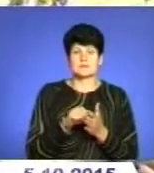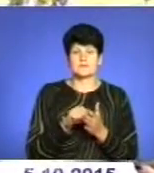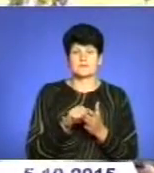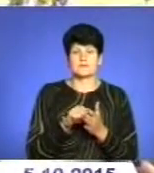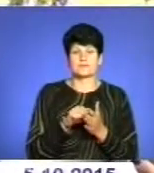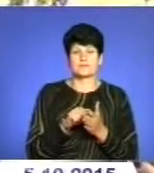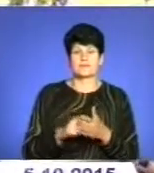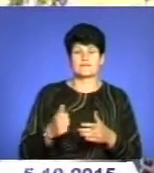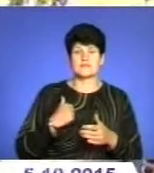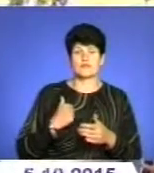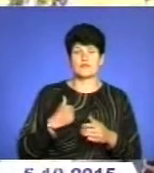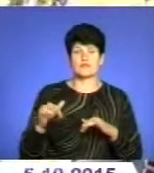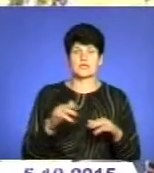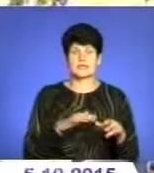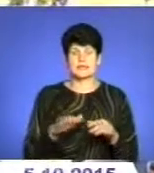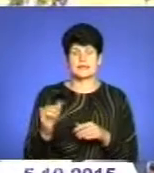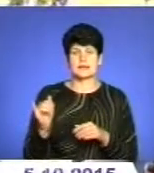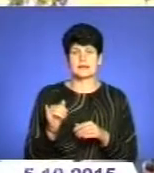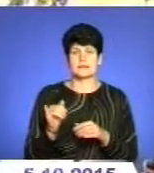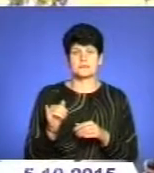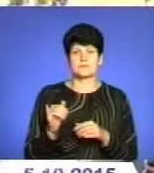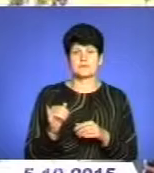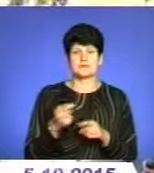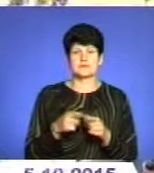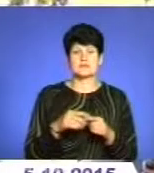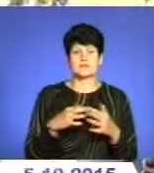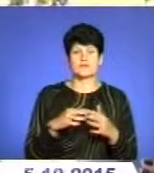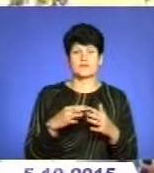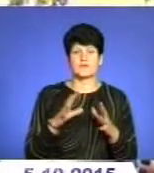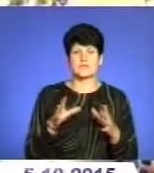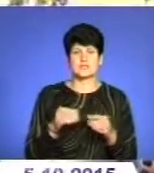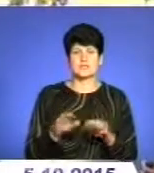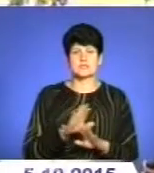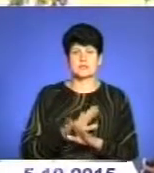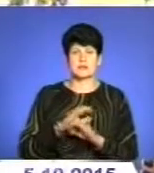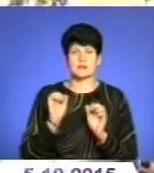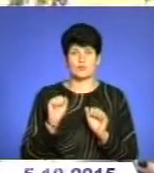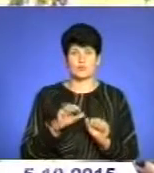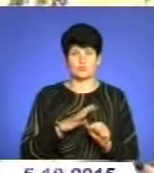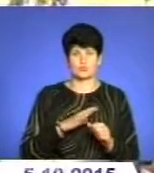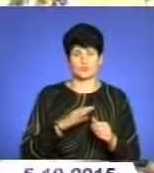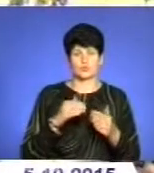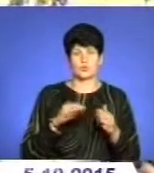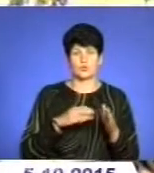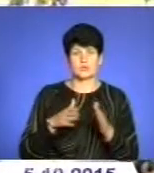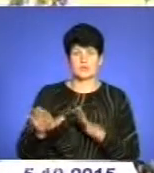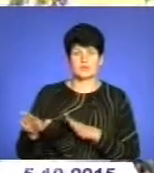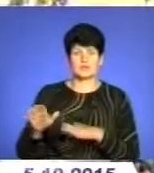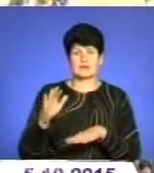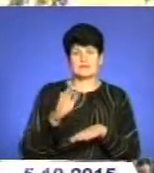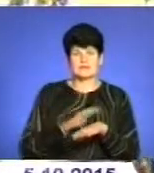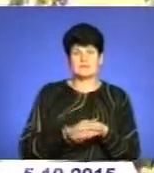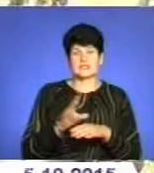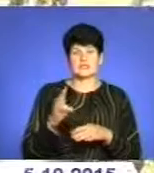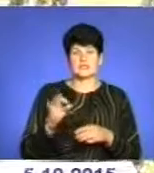в військових діях. І от ці всі смерті, яких можна було уникнути, фактично, це є